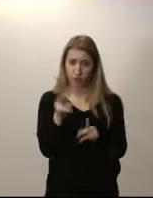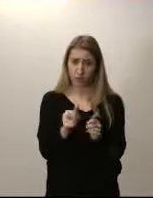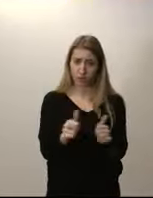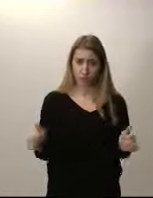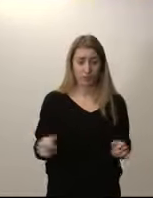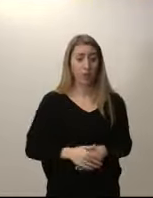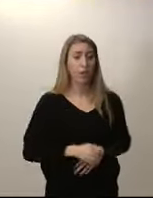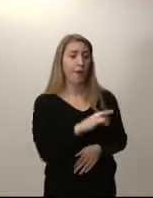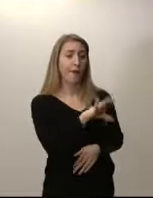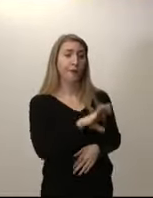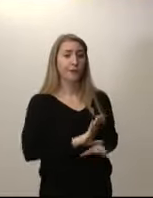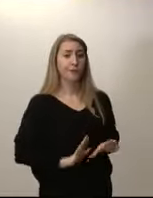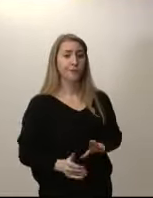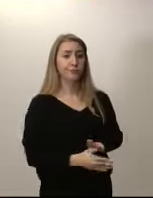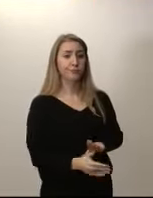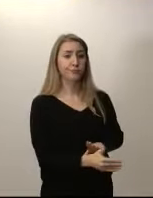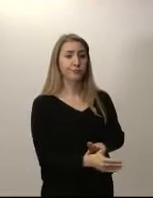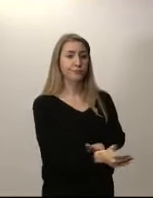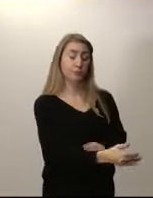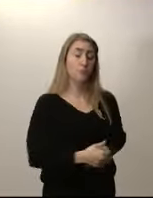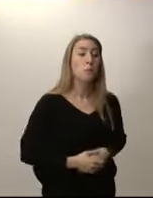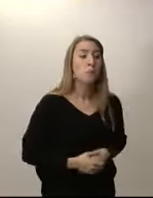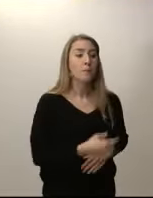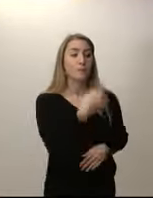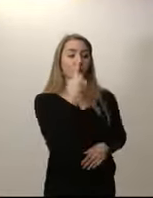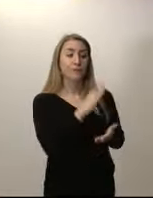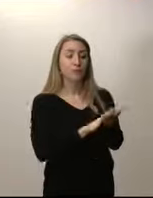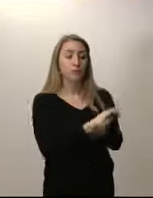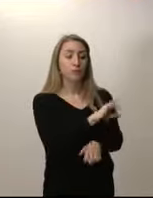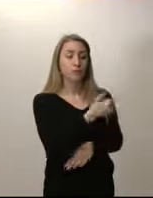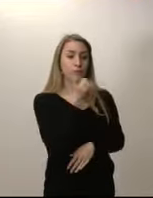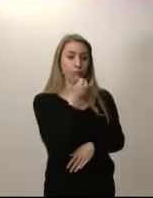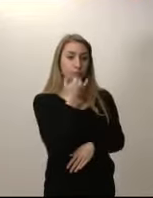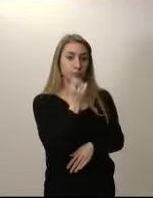Mais non. Là, vous noyez le poisson. Vous vous êtes planté dans ce que...